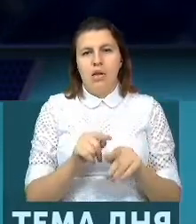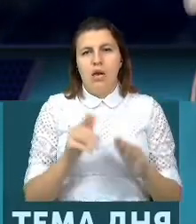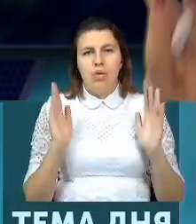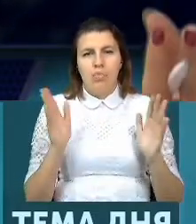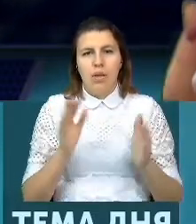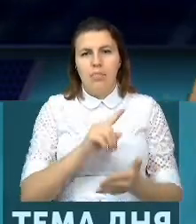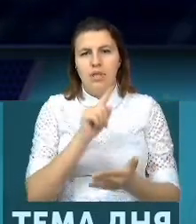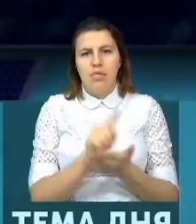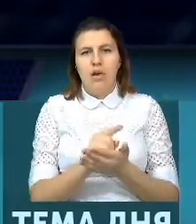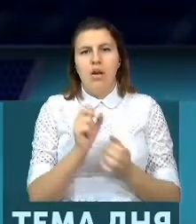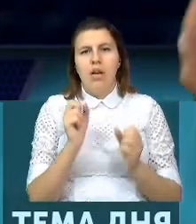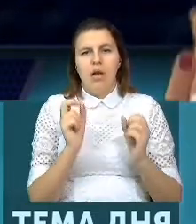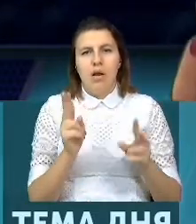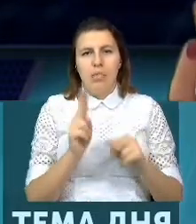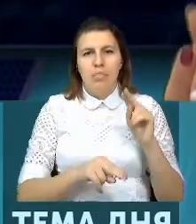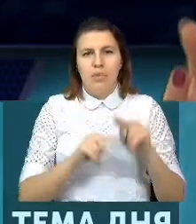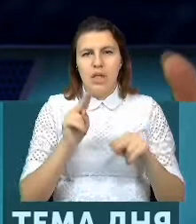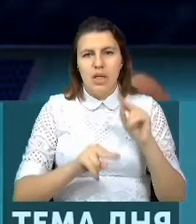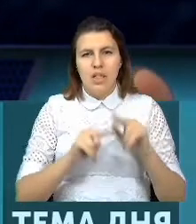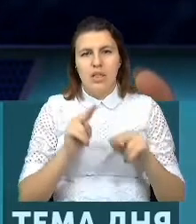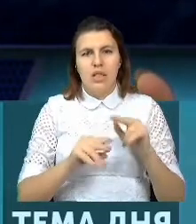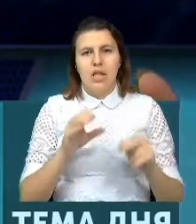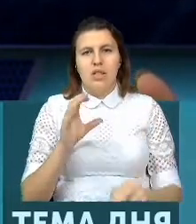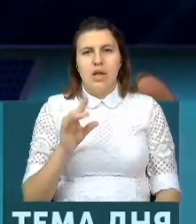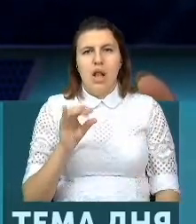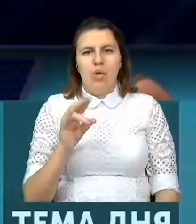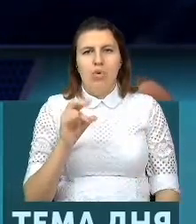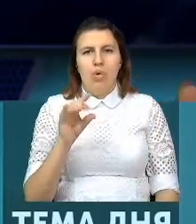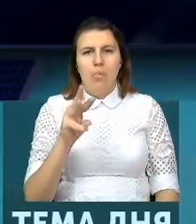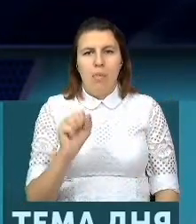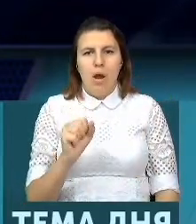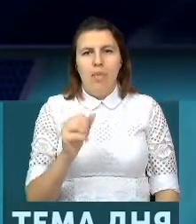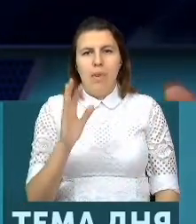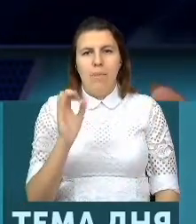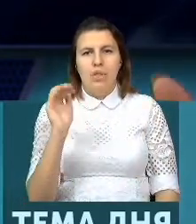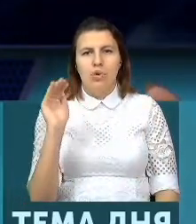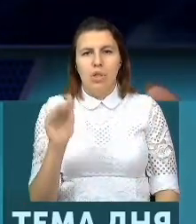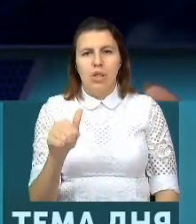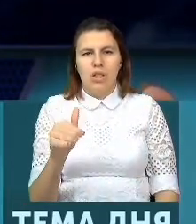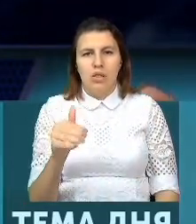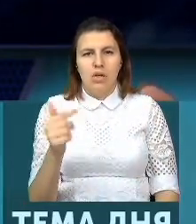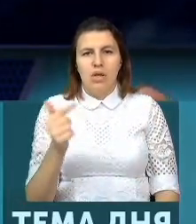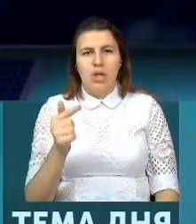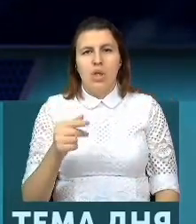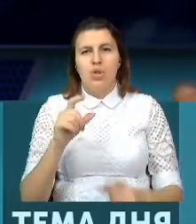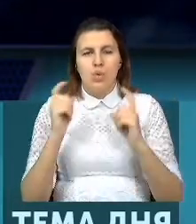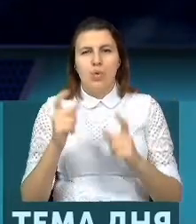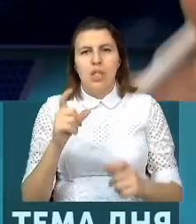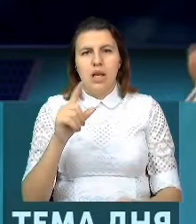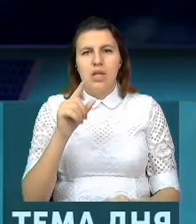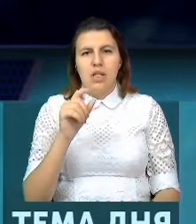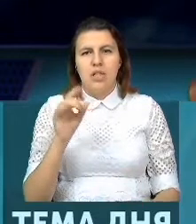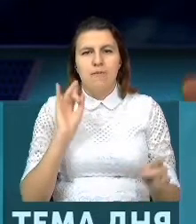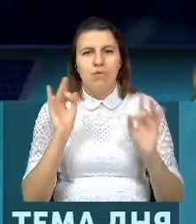допустим, строительство скалодрома почти на 500 тысяч гривен и студии звукозаписи и IT-зоны, ну, практически там